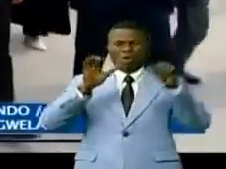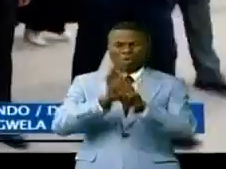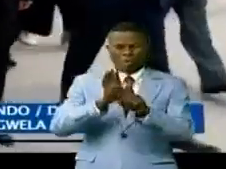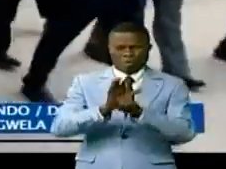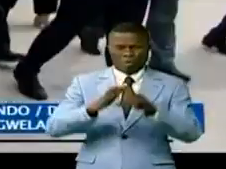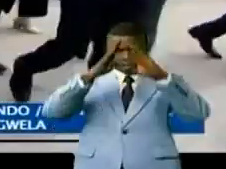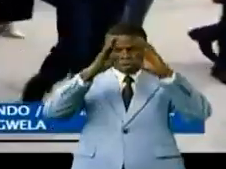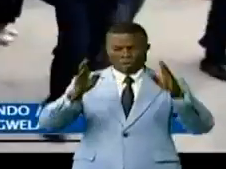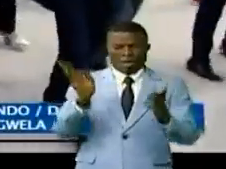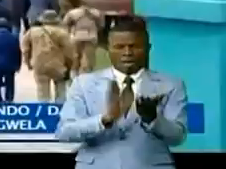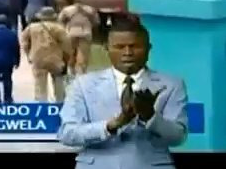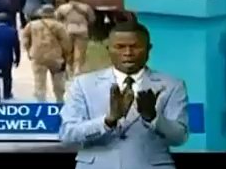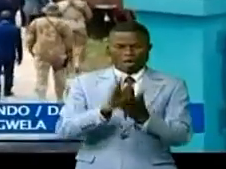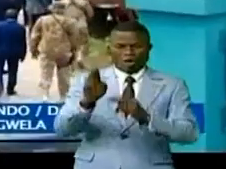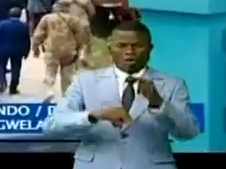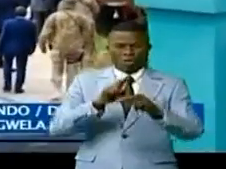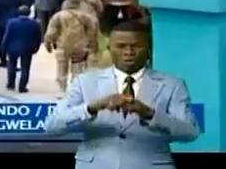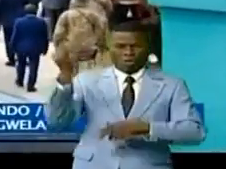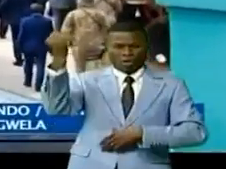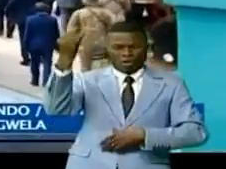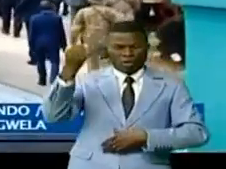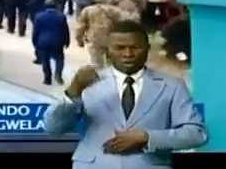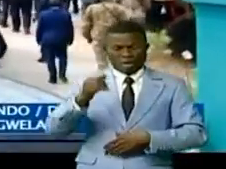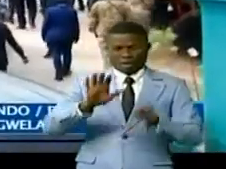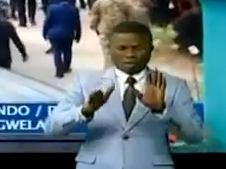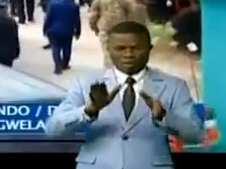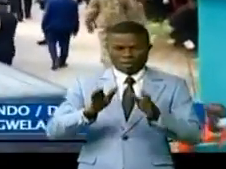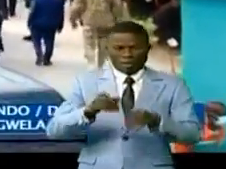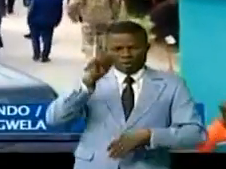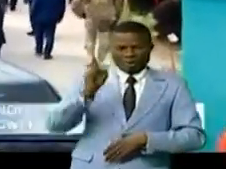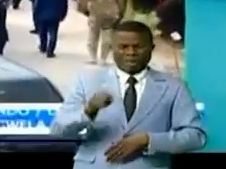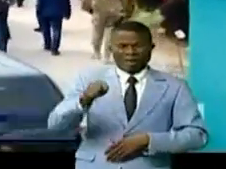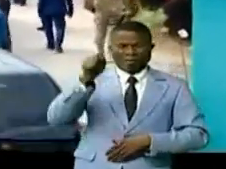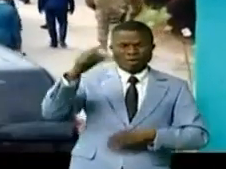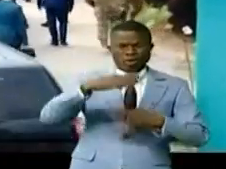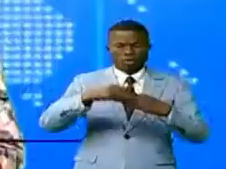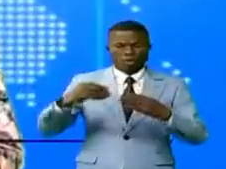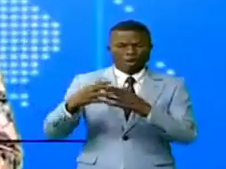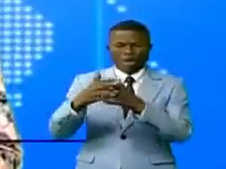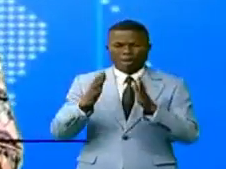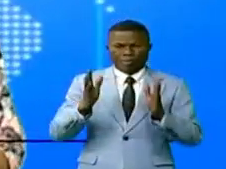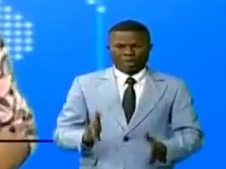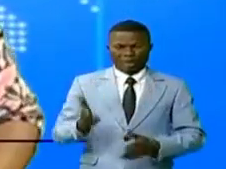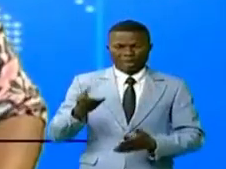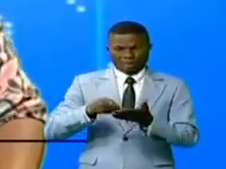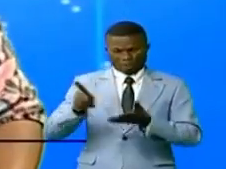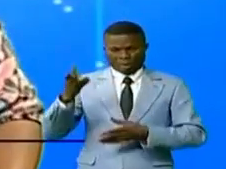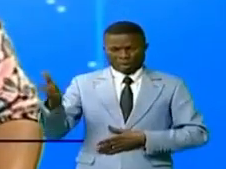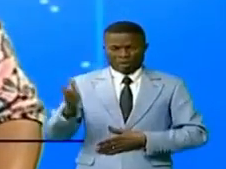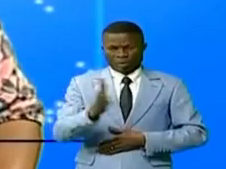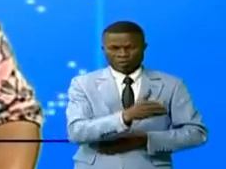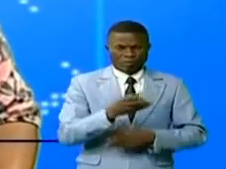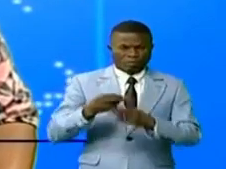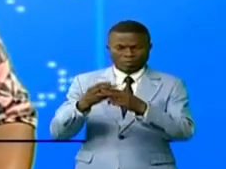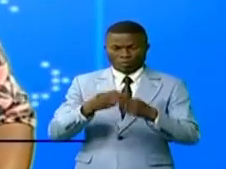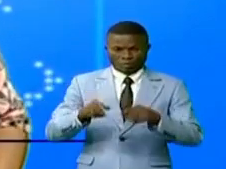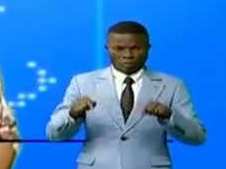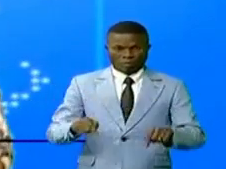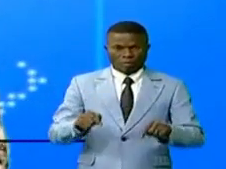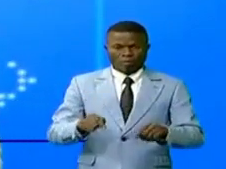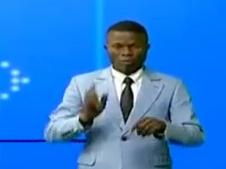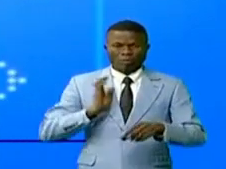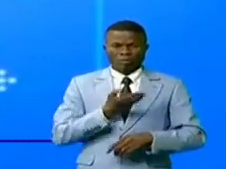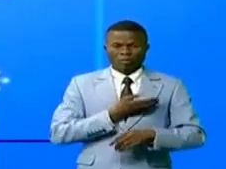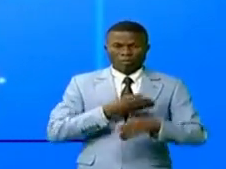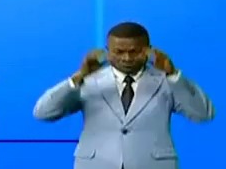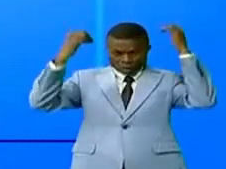l'Institut national des arts pour un coût estimé à 100 millions de dollars américains. Sécurité à présent, le chef